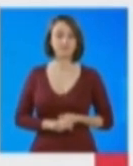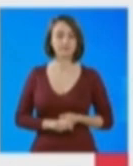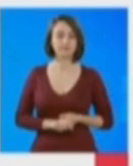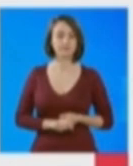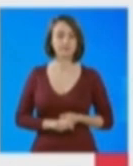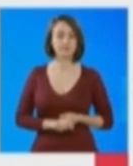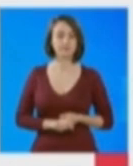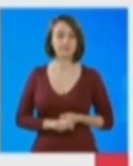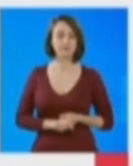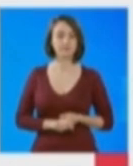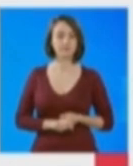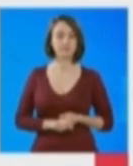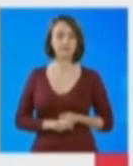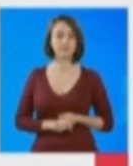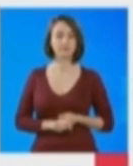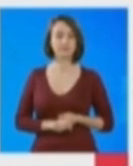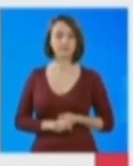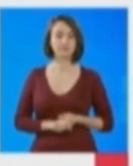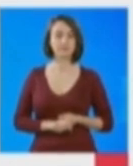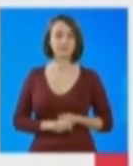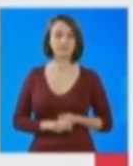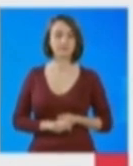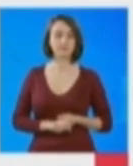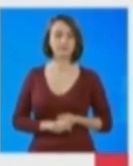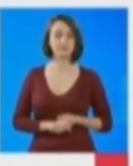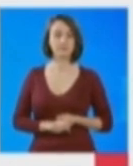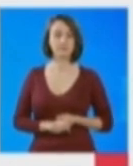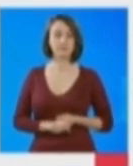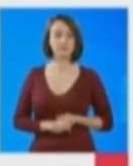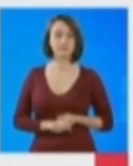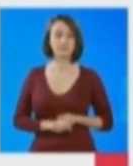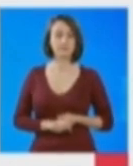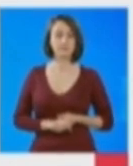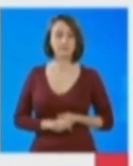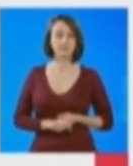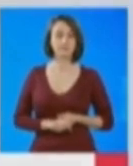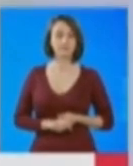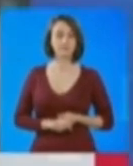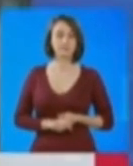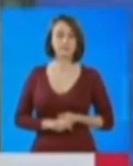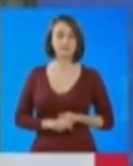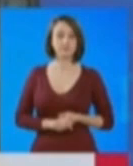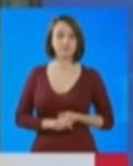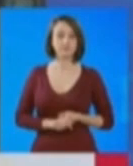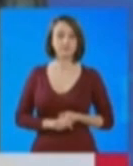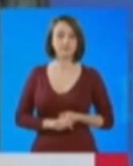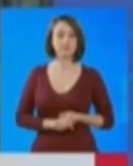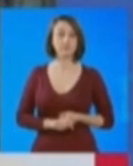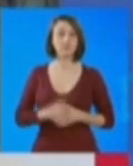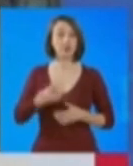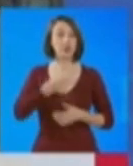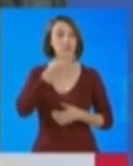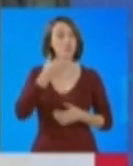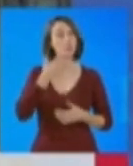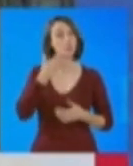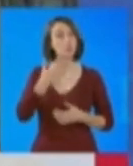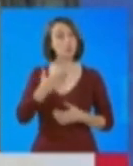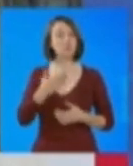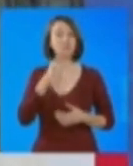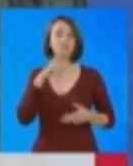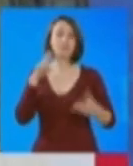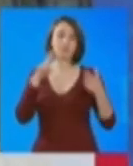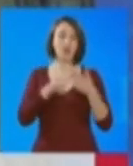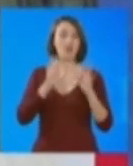Comisiei Europene, privind aspectele fiscale și bugetare ale Planului Național de Redresare și Reziliență. Câțu s-a declarat de-a dreptul mulțumit